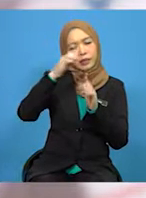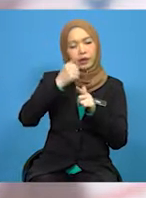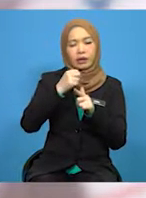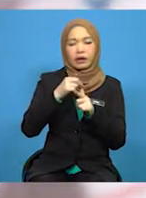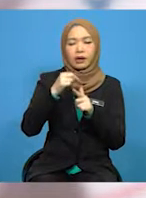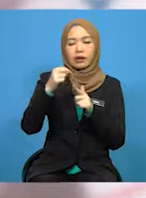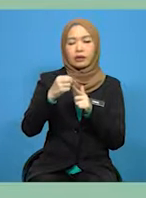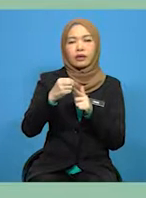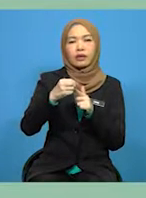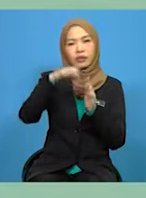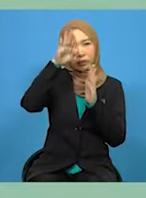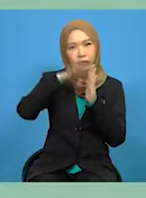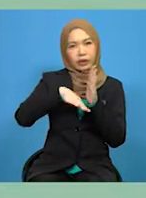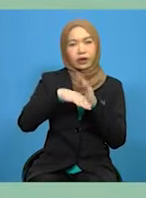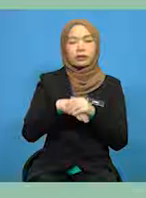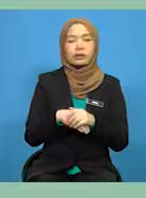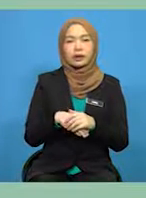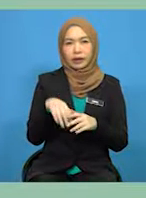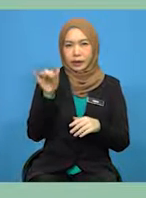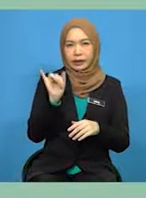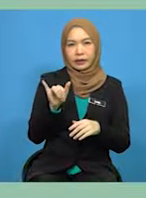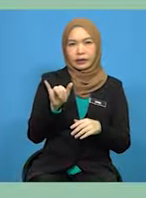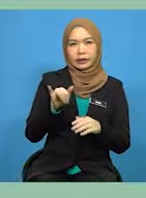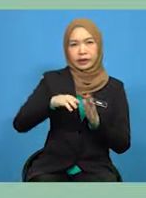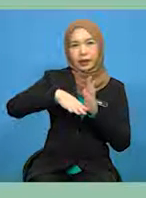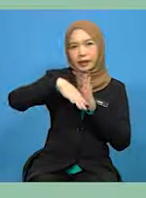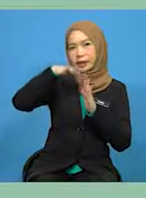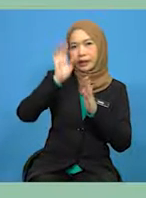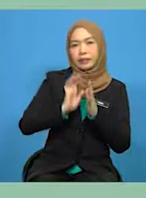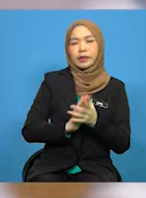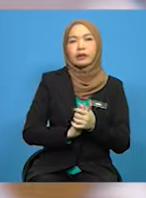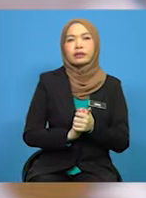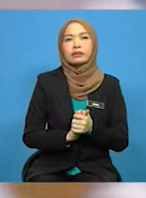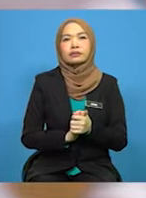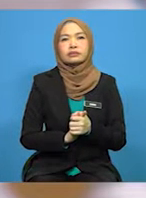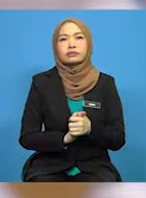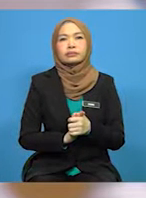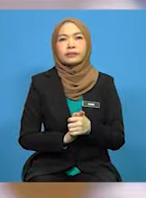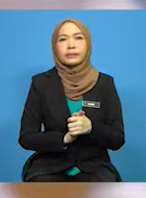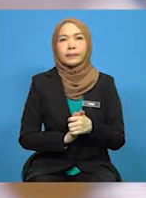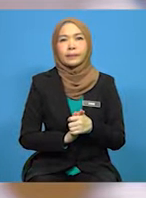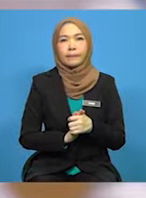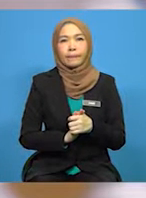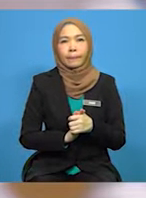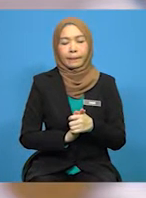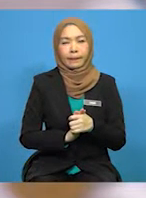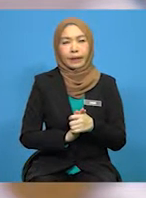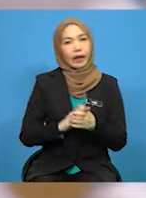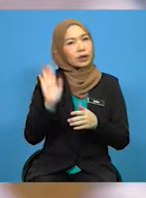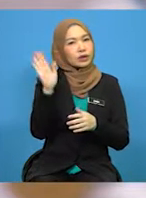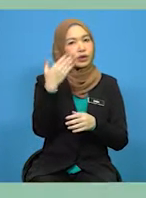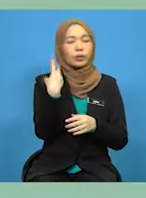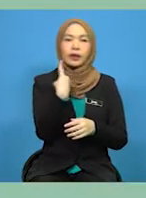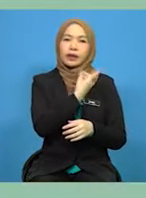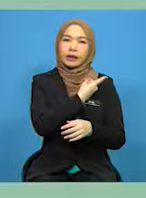anggar? Ya, terlebih anggar. Baiklah pelajar, jom